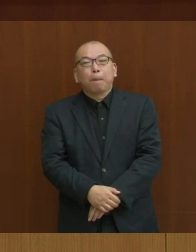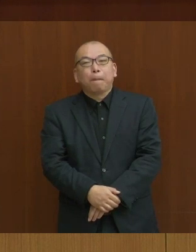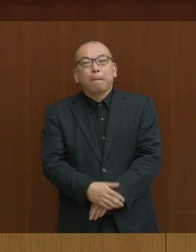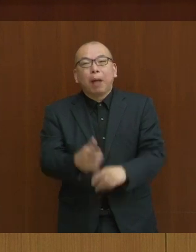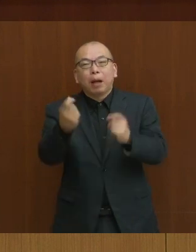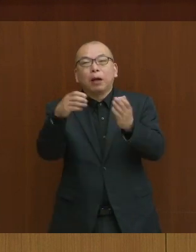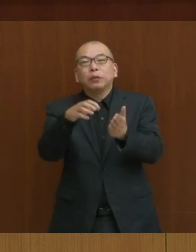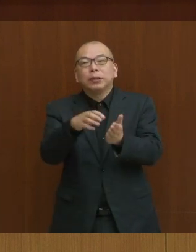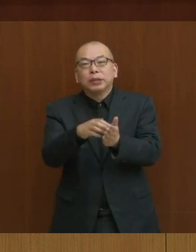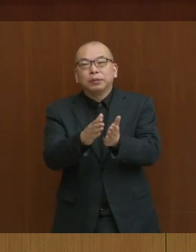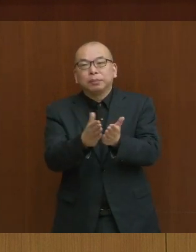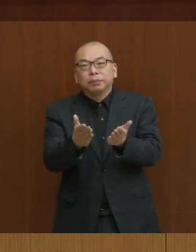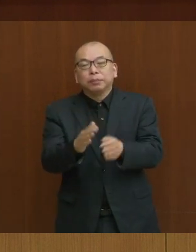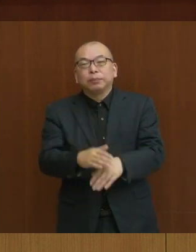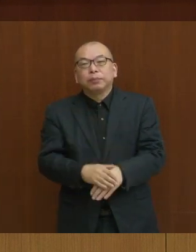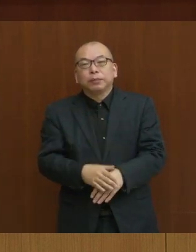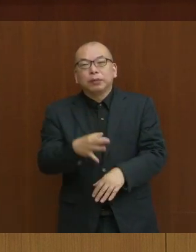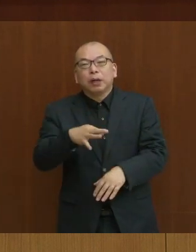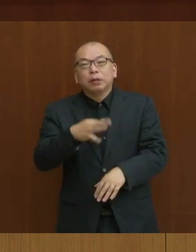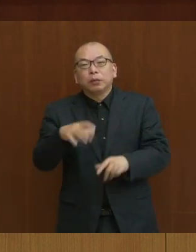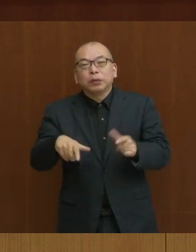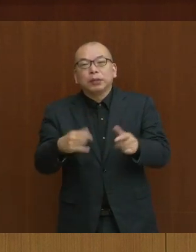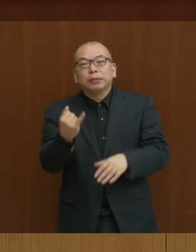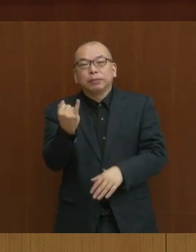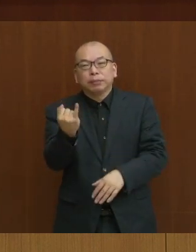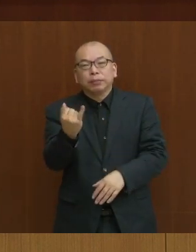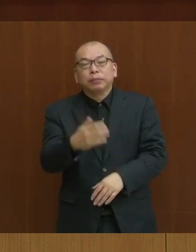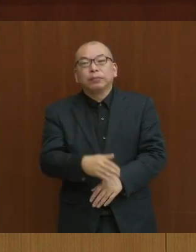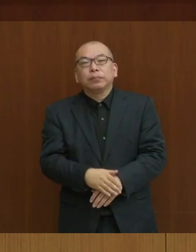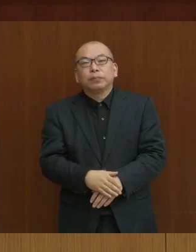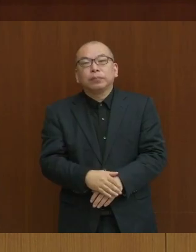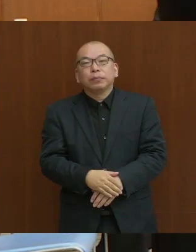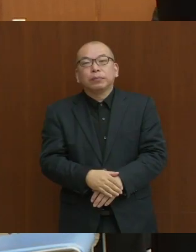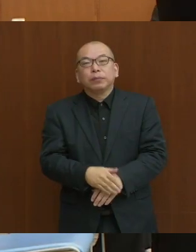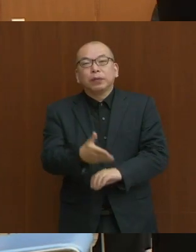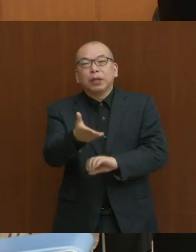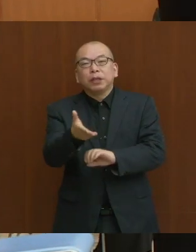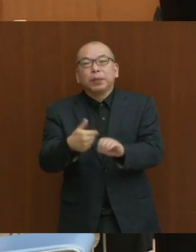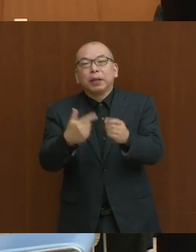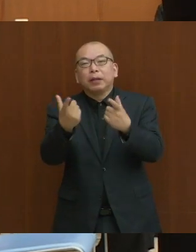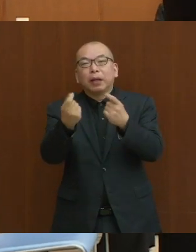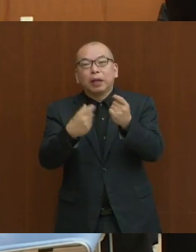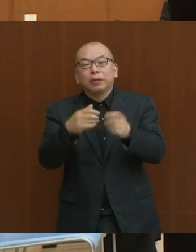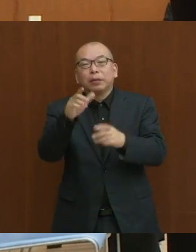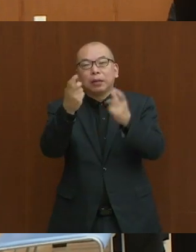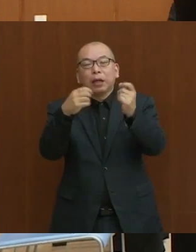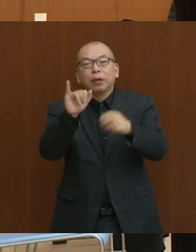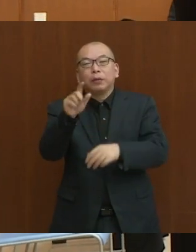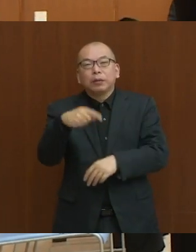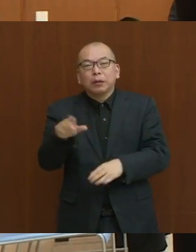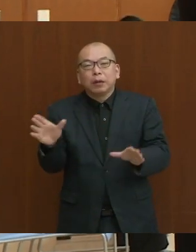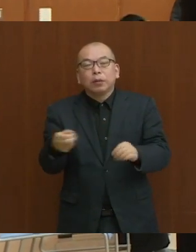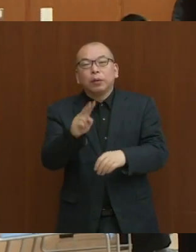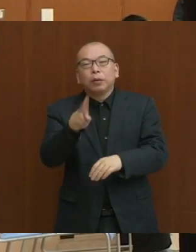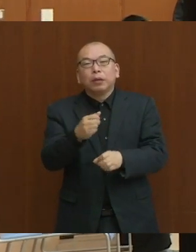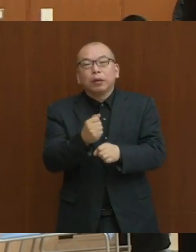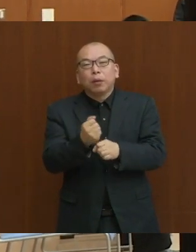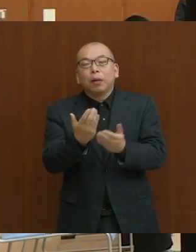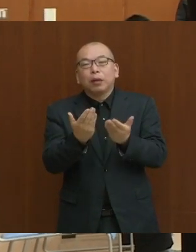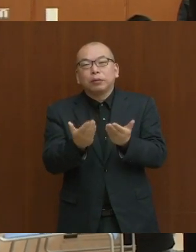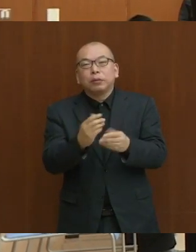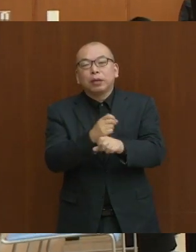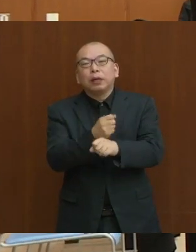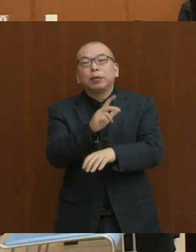学域、鈴木彩子。島根大学大学院総合理工学研究